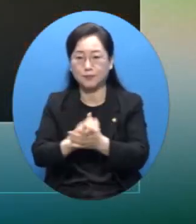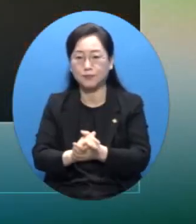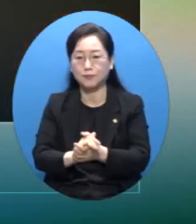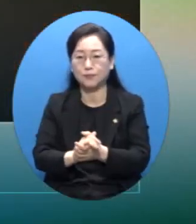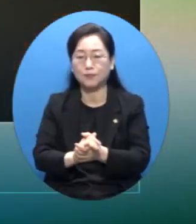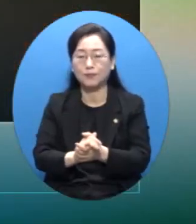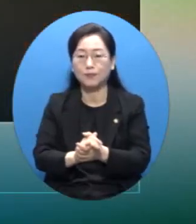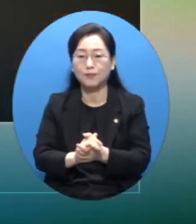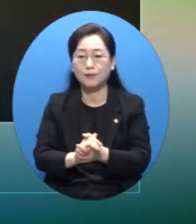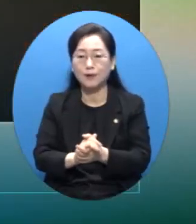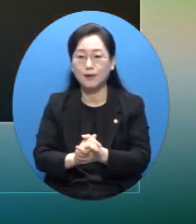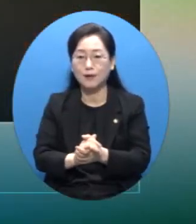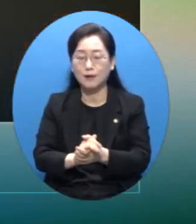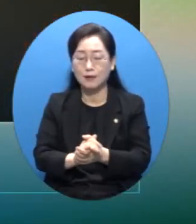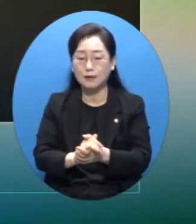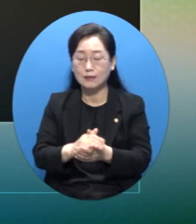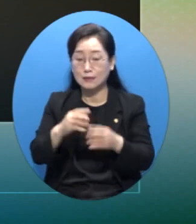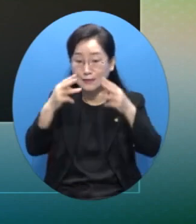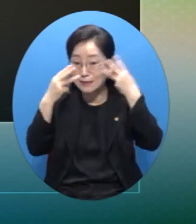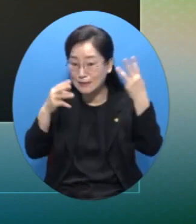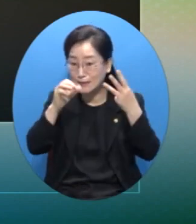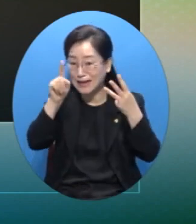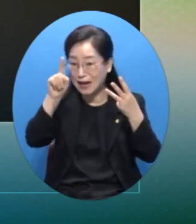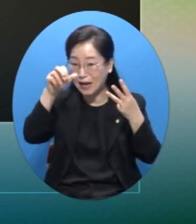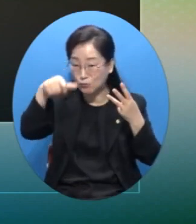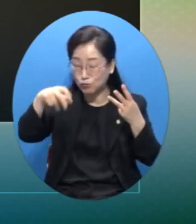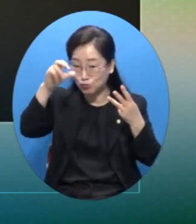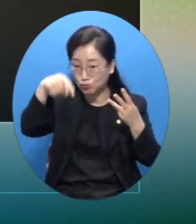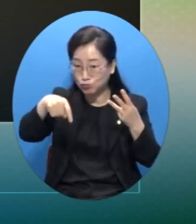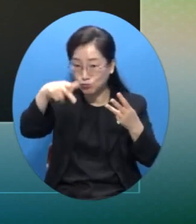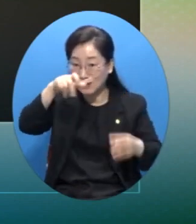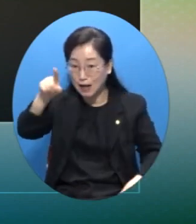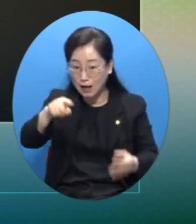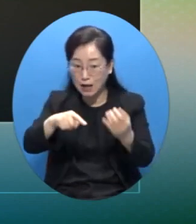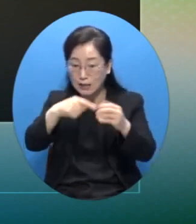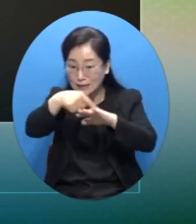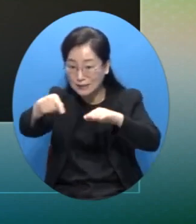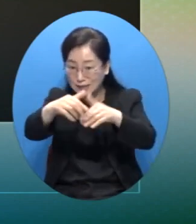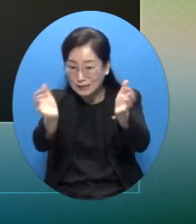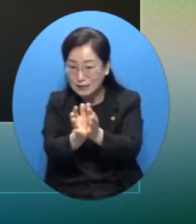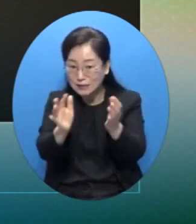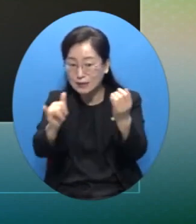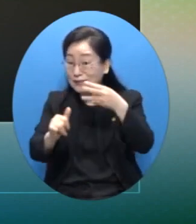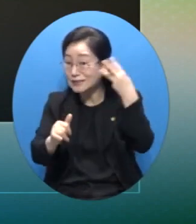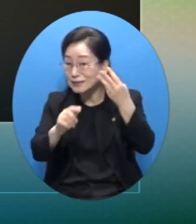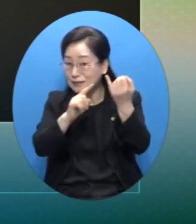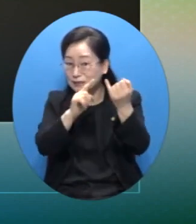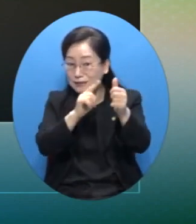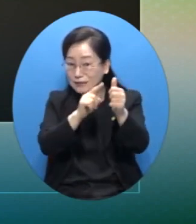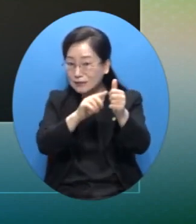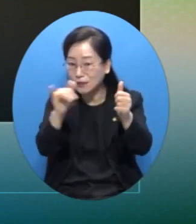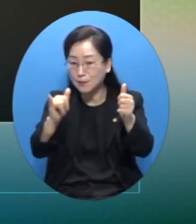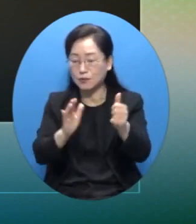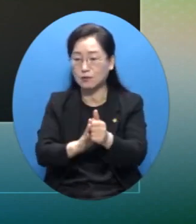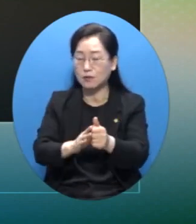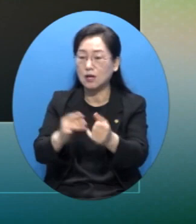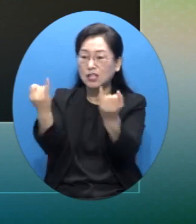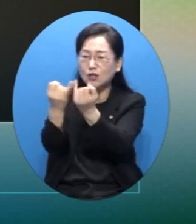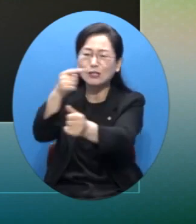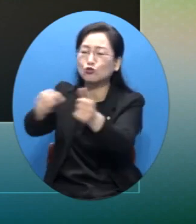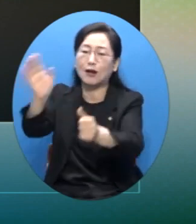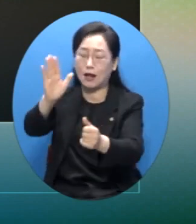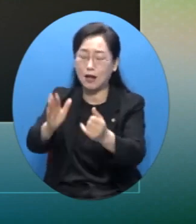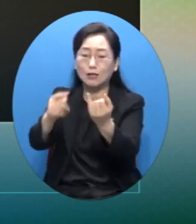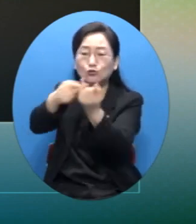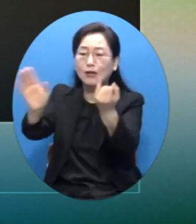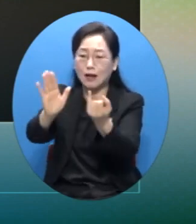이 아우카족은 남자는 죽여도 여자는 죽이지 않습니다. 이 포악한 아우카족이 여자들은 죽이지